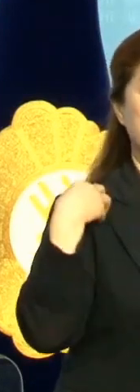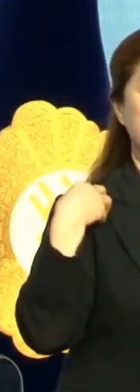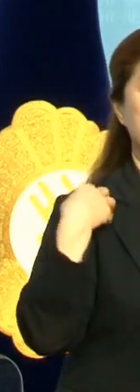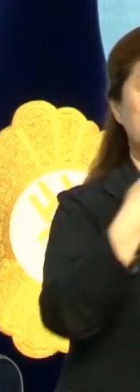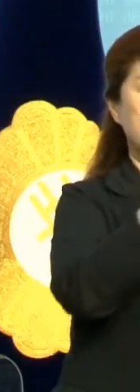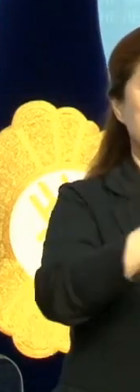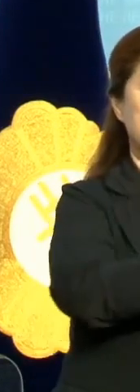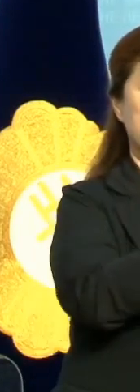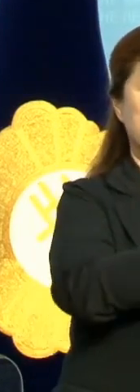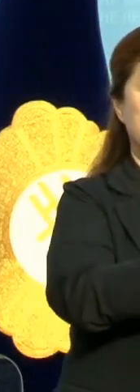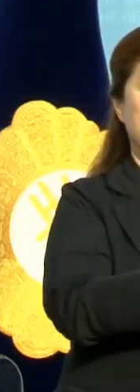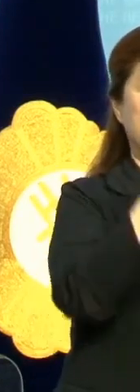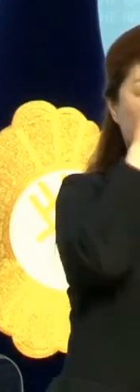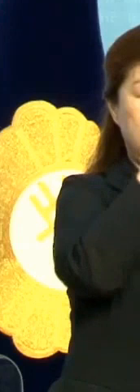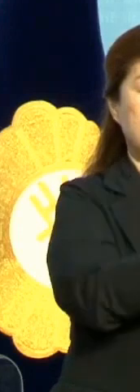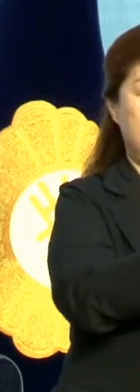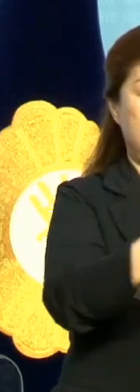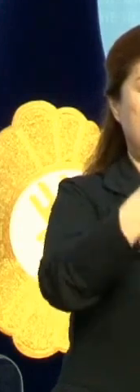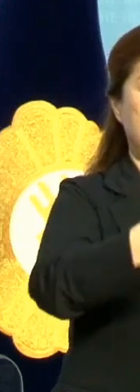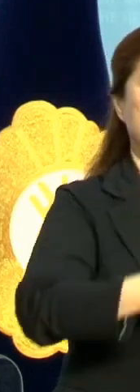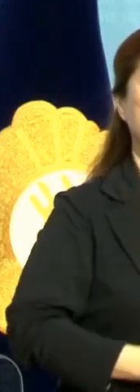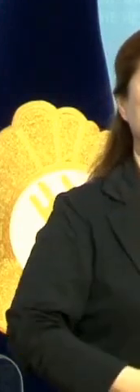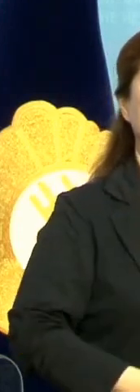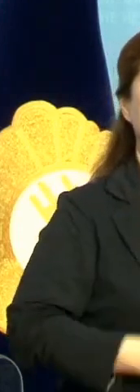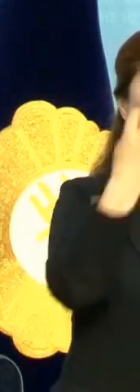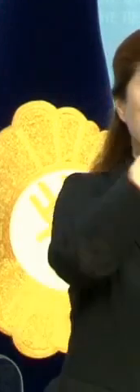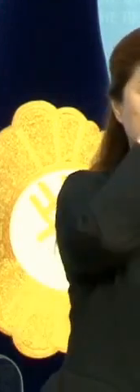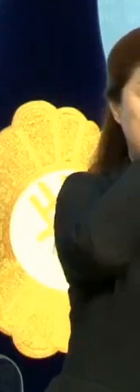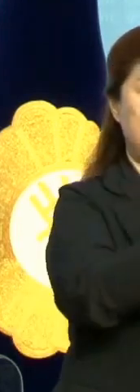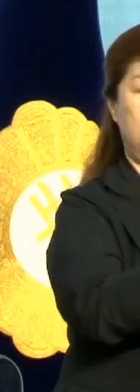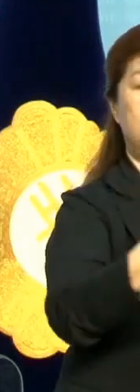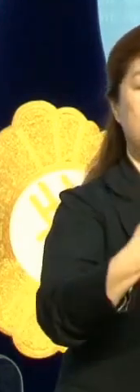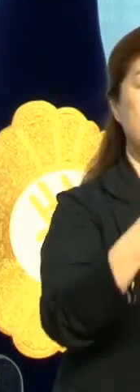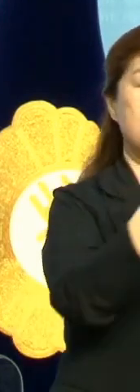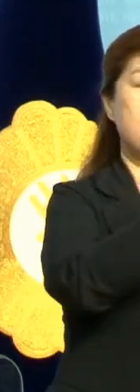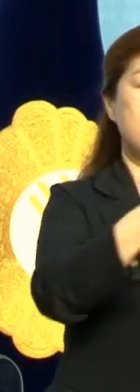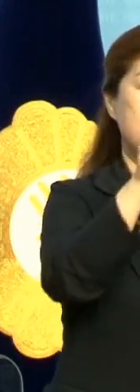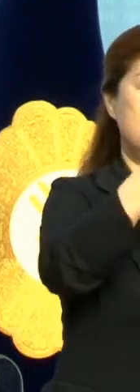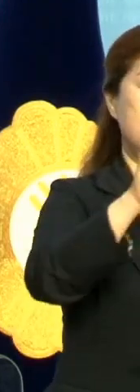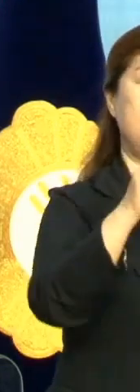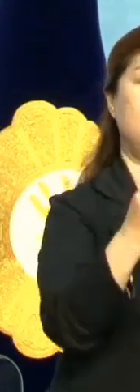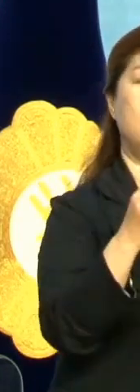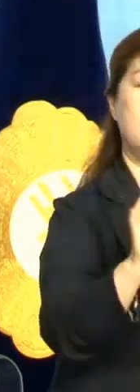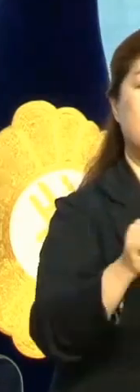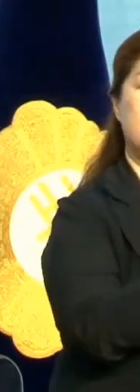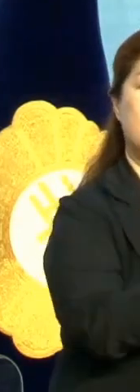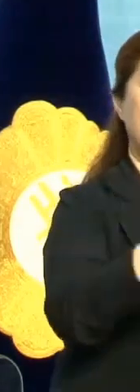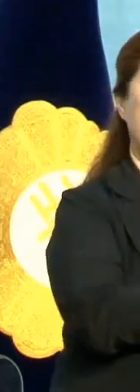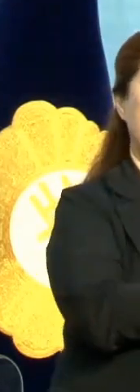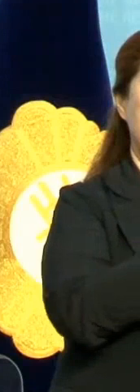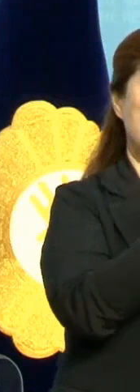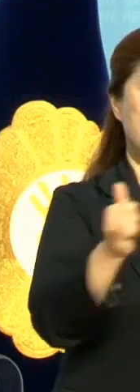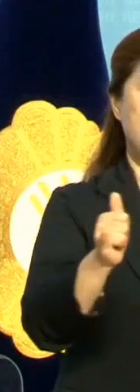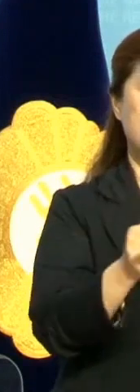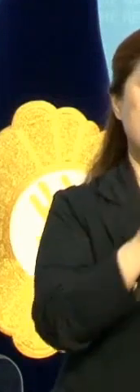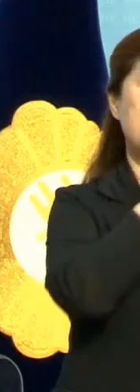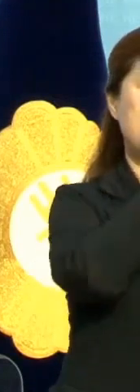등에 대한 조사에 착수하라. 검찰이 9월 1일 삼성 이재용 부회장 외 10명을